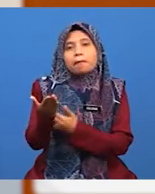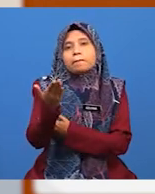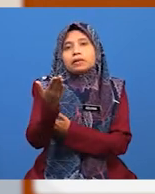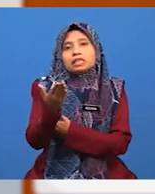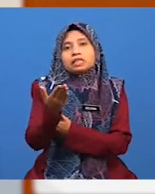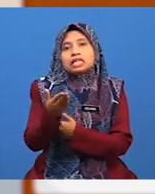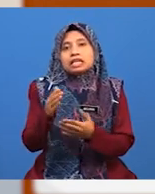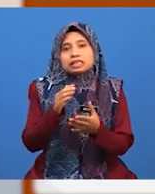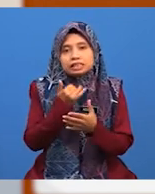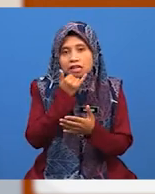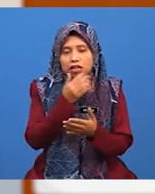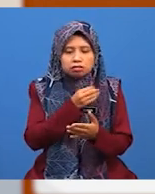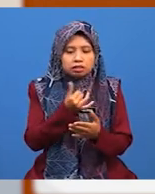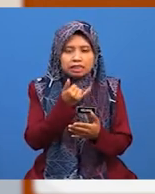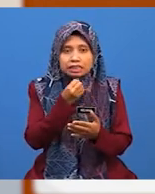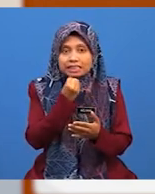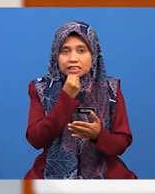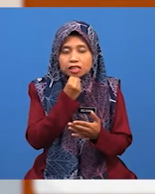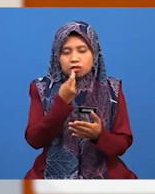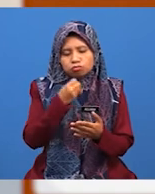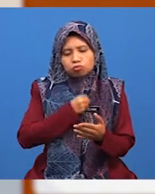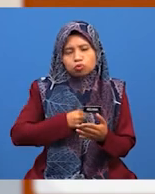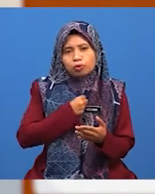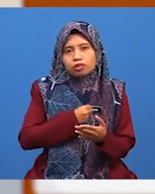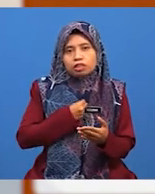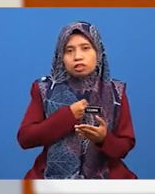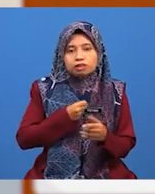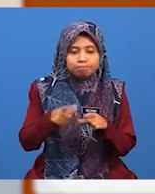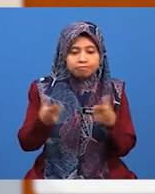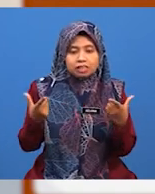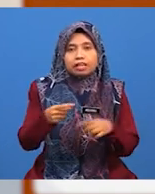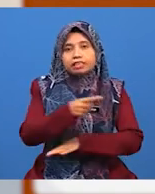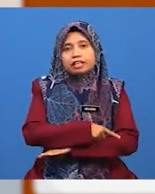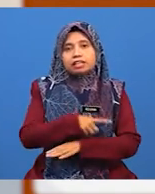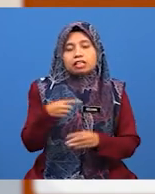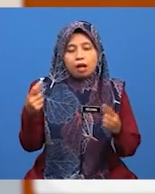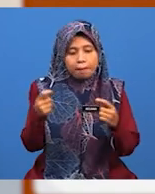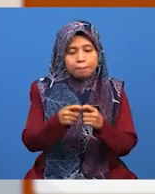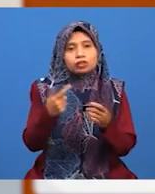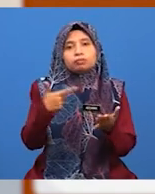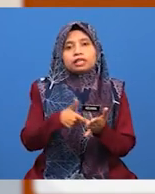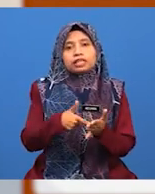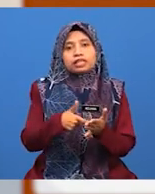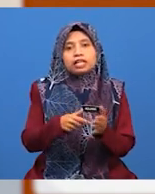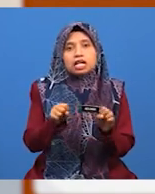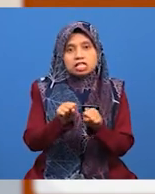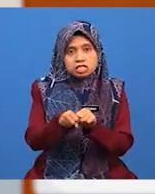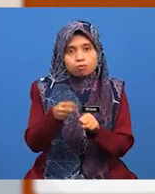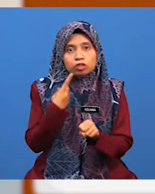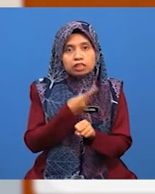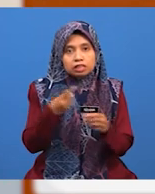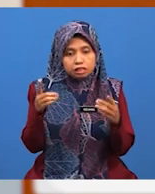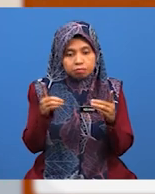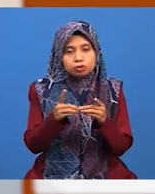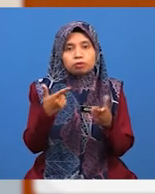pagi. Salah dan silap, harap dimaafi. Di lain hari, bertemu lagi. Semoga